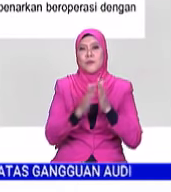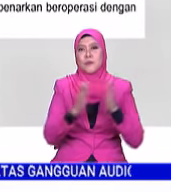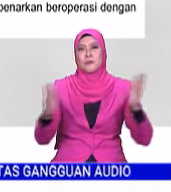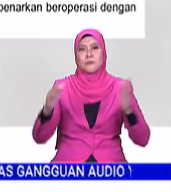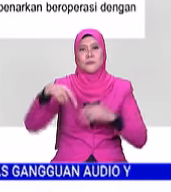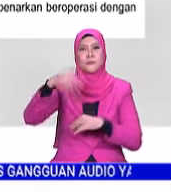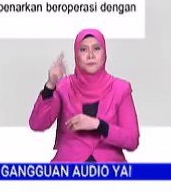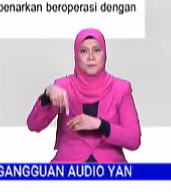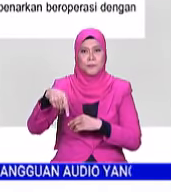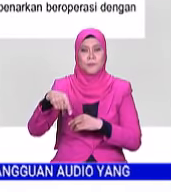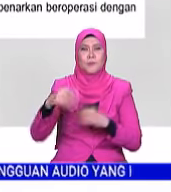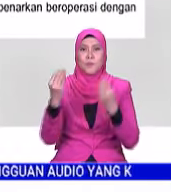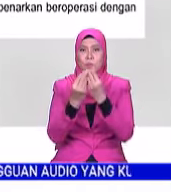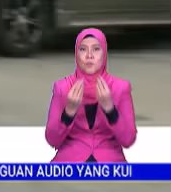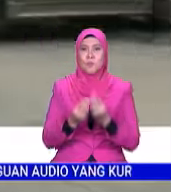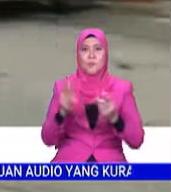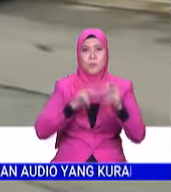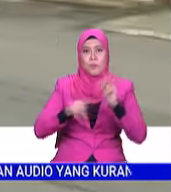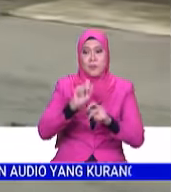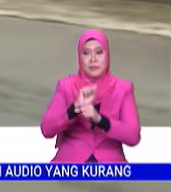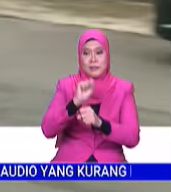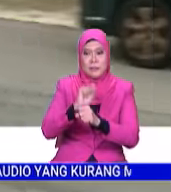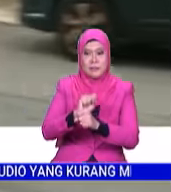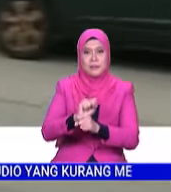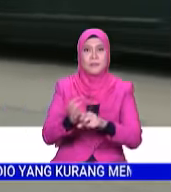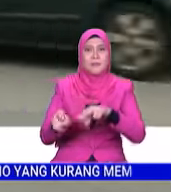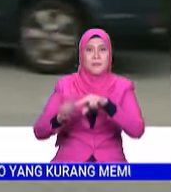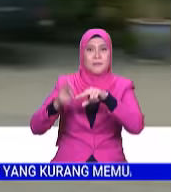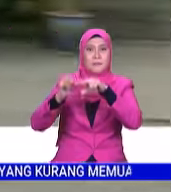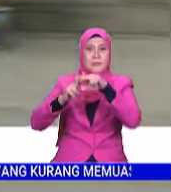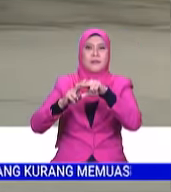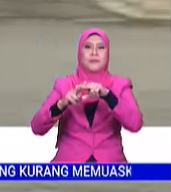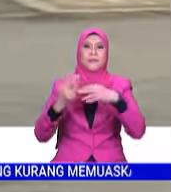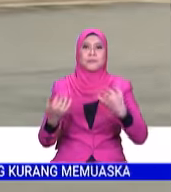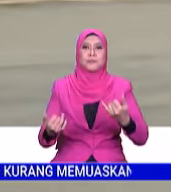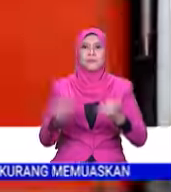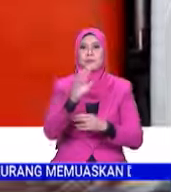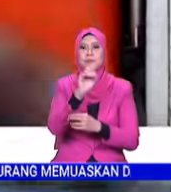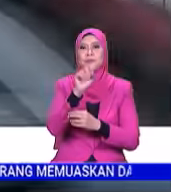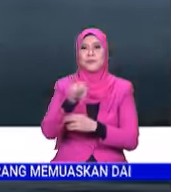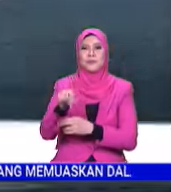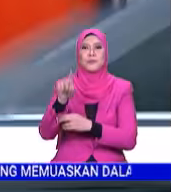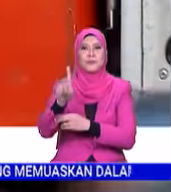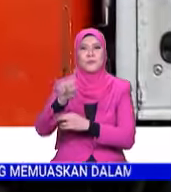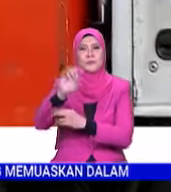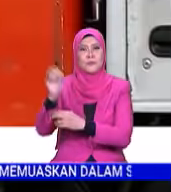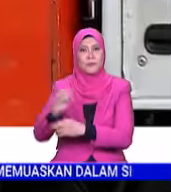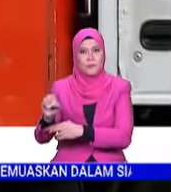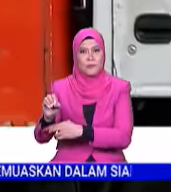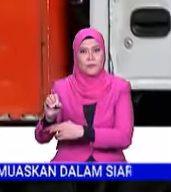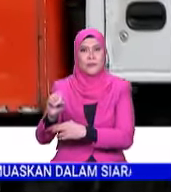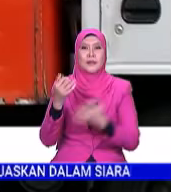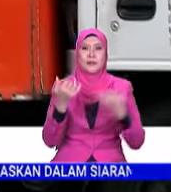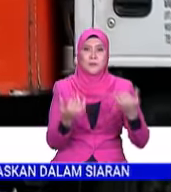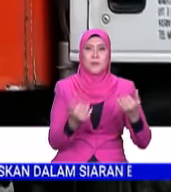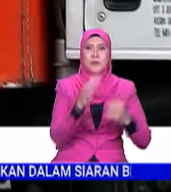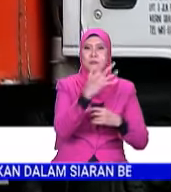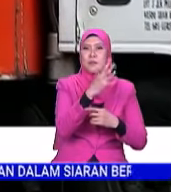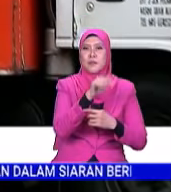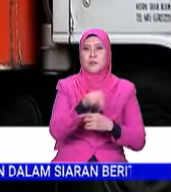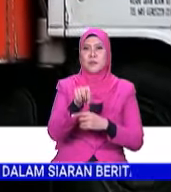PKP. Bilangan penduduk bekerja juga meningkat secara marginal pada 0.1% kepada